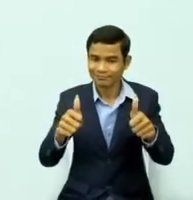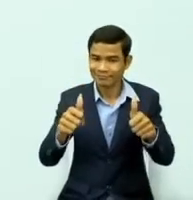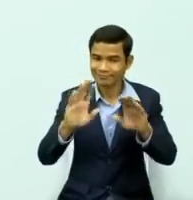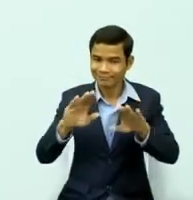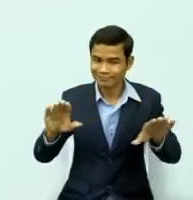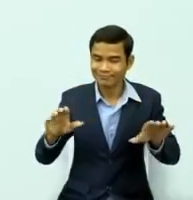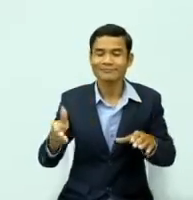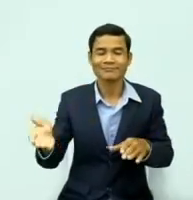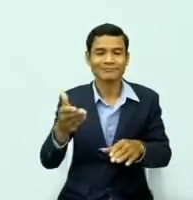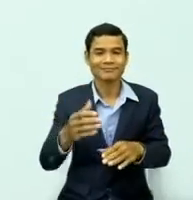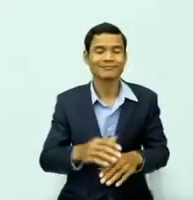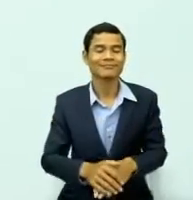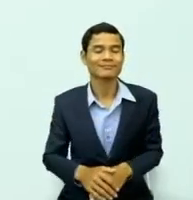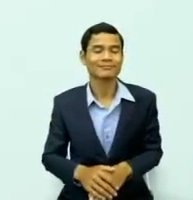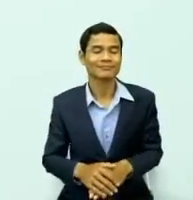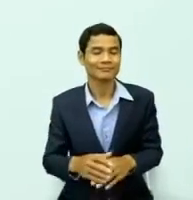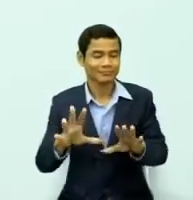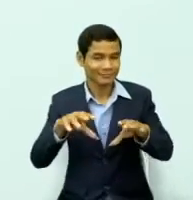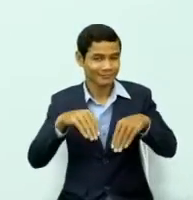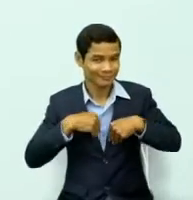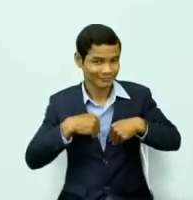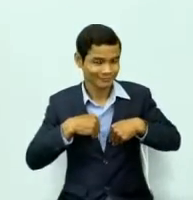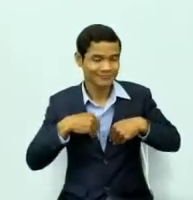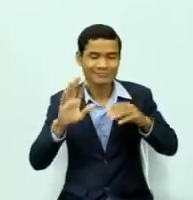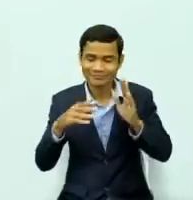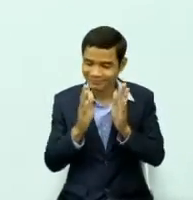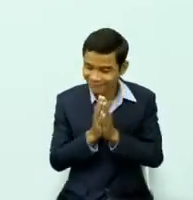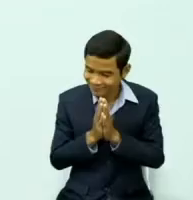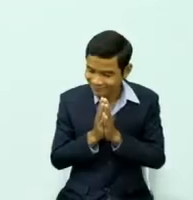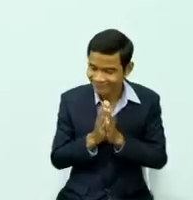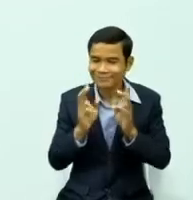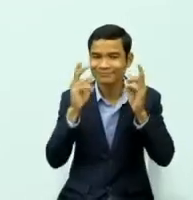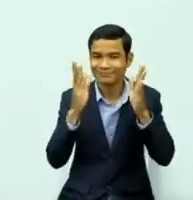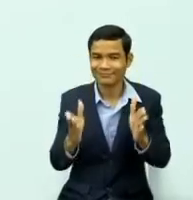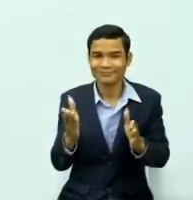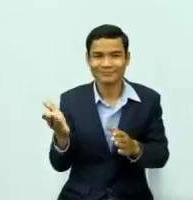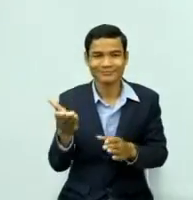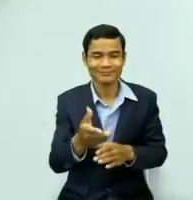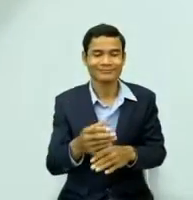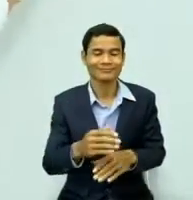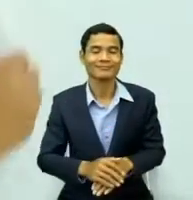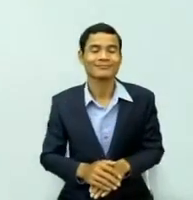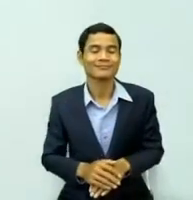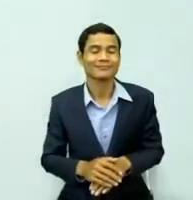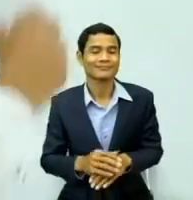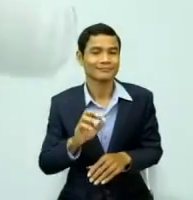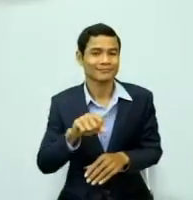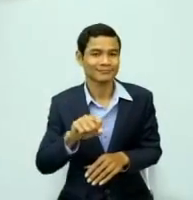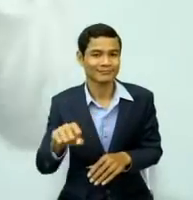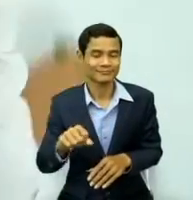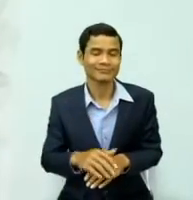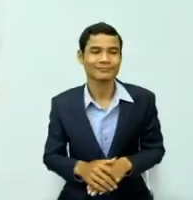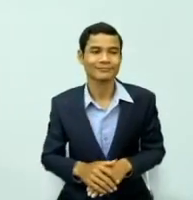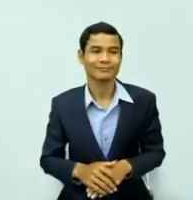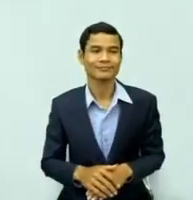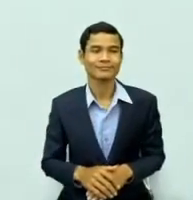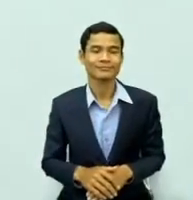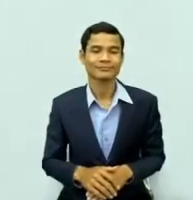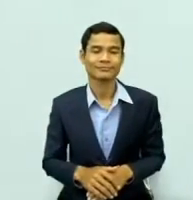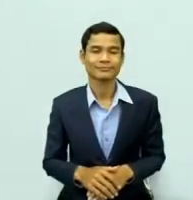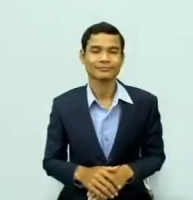chá chà hai con từ từ thầm mấy chà ở con nè cứ chà lo nè con